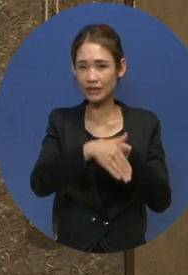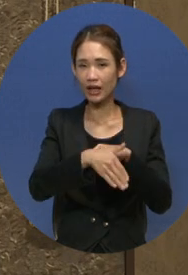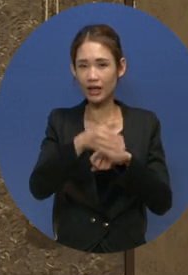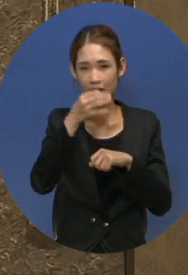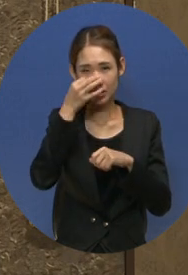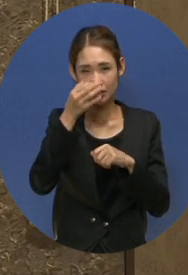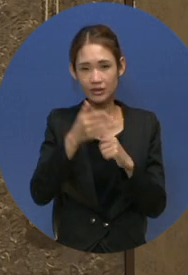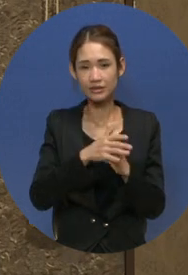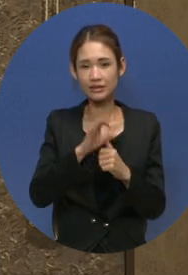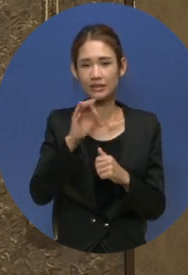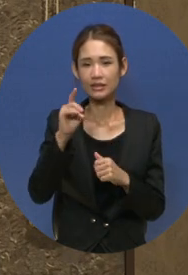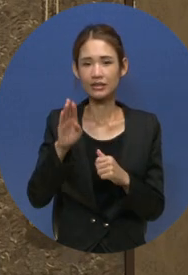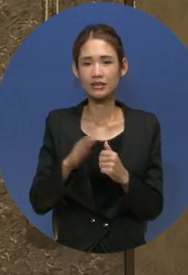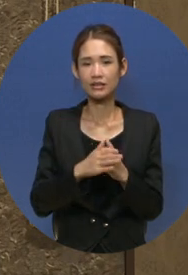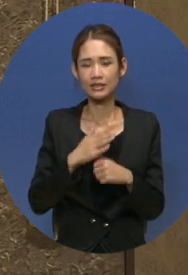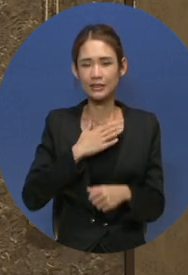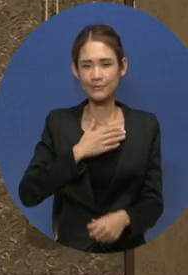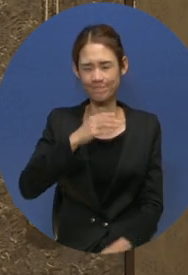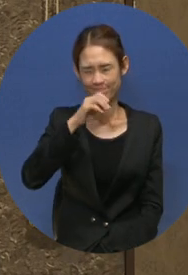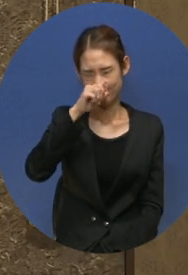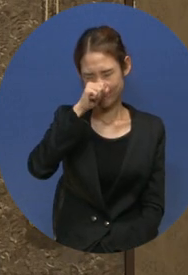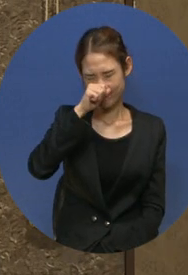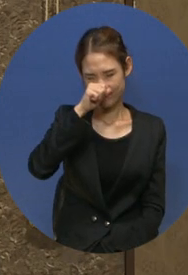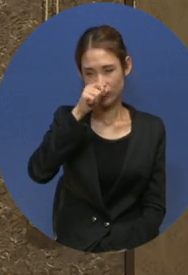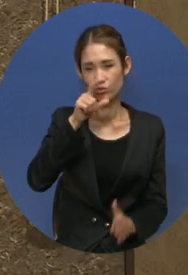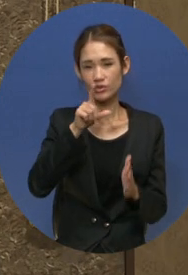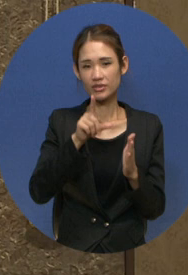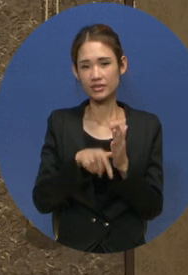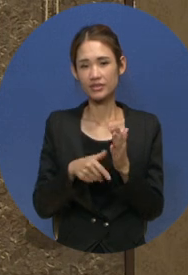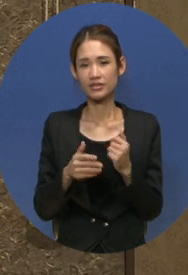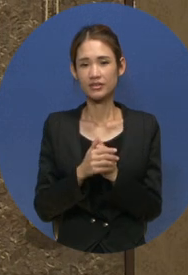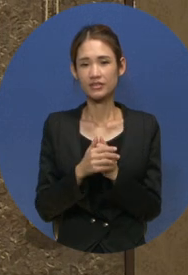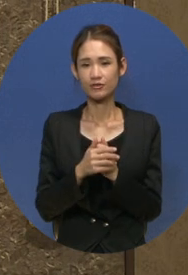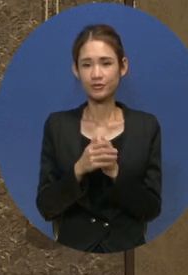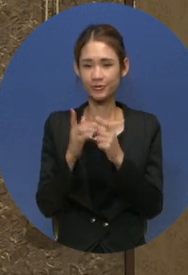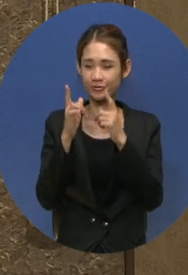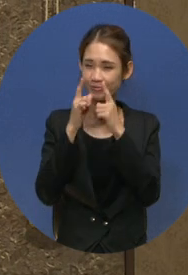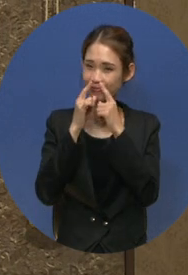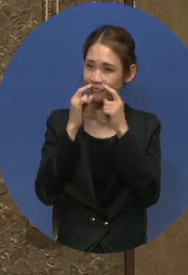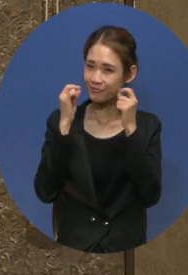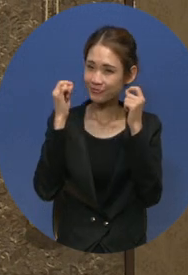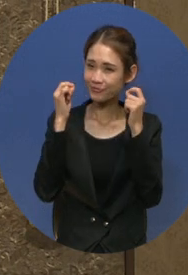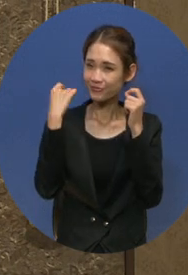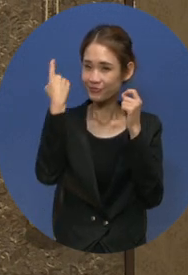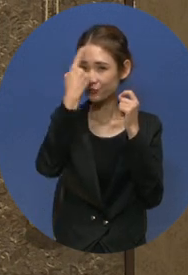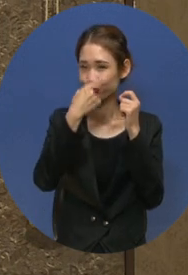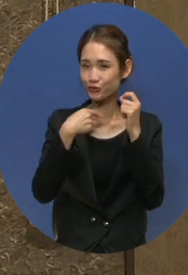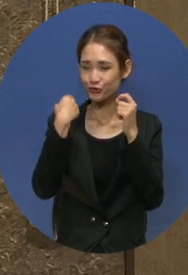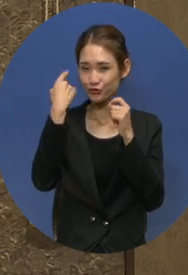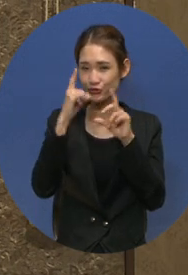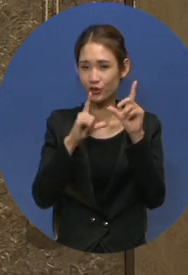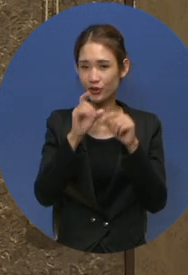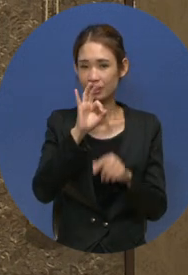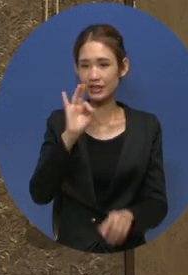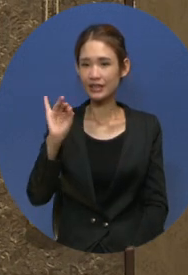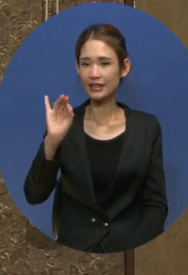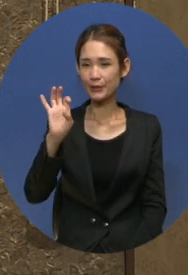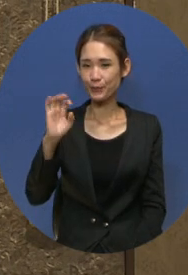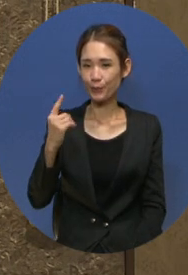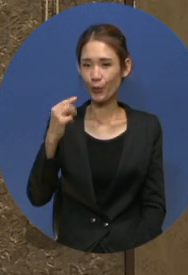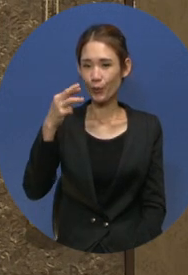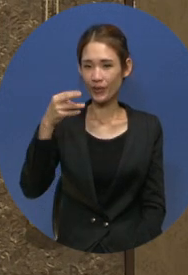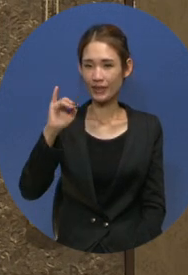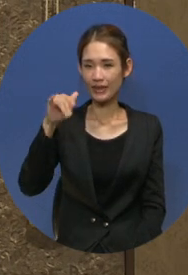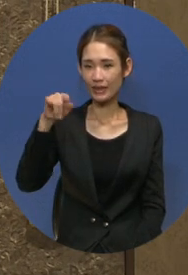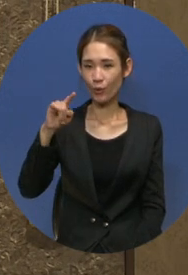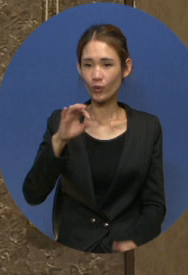앱. 우리가 그 기분 좋을 때 그 있잖아요. 그 웃는 스마일 이모티콘 맞습니다. 네,